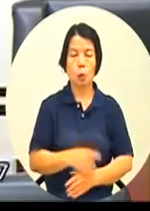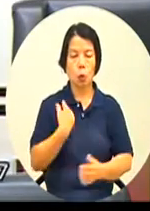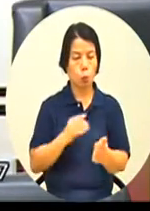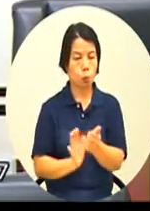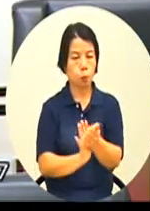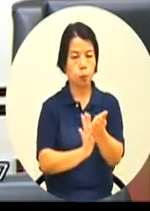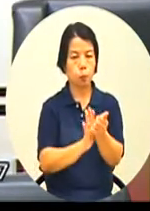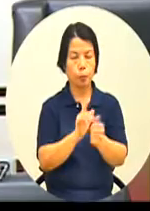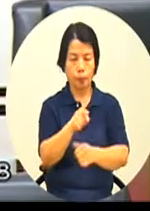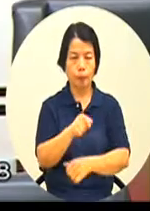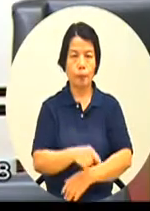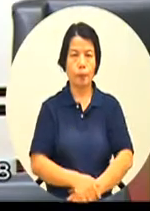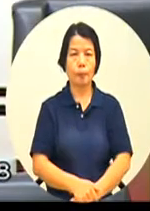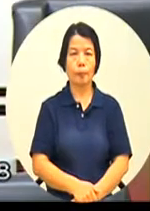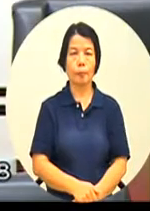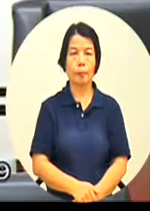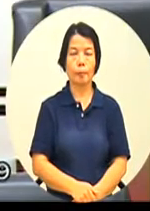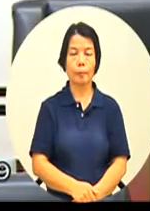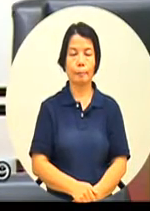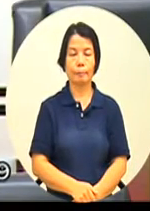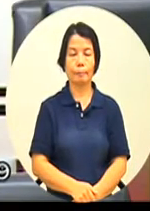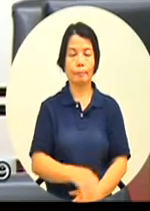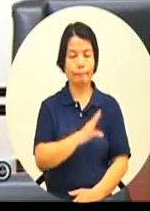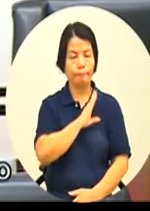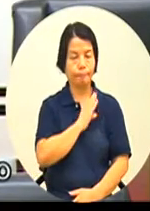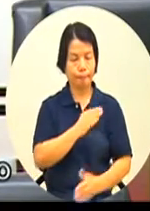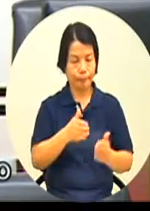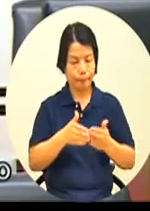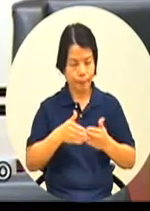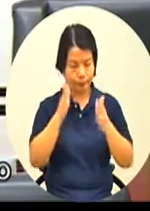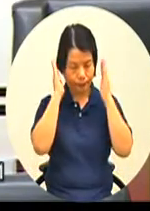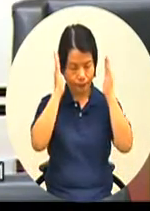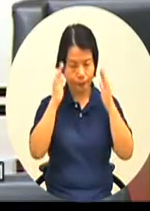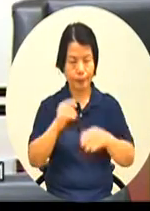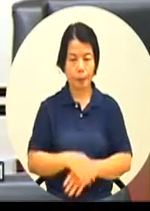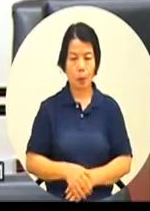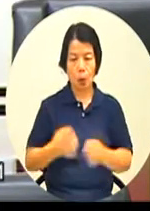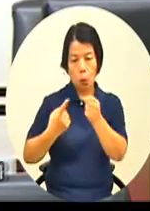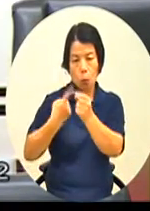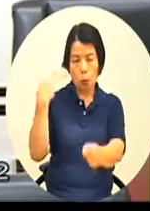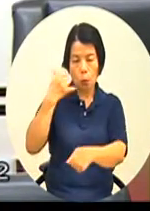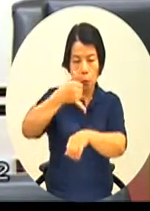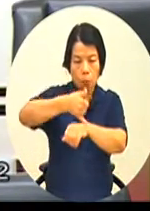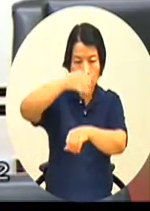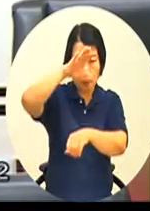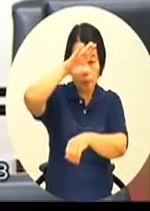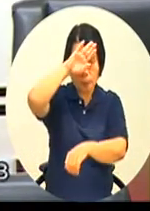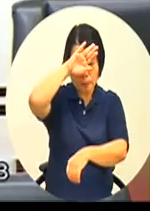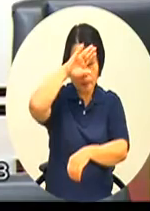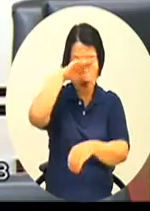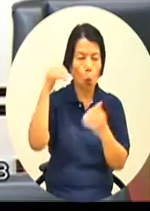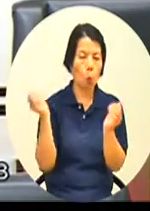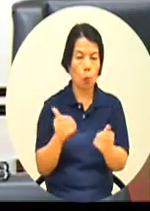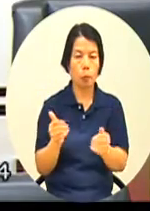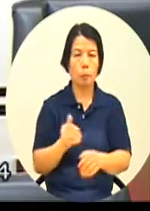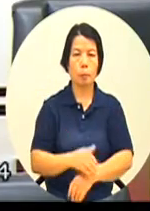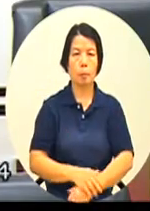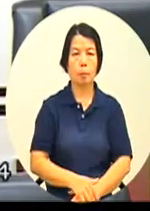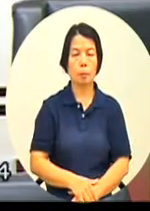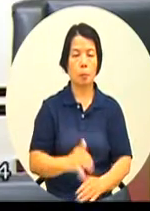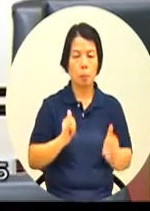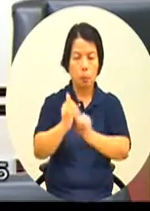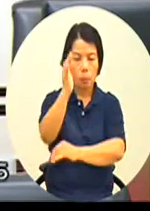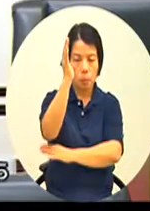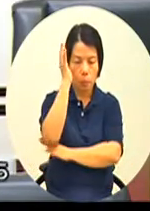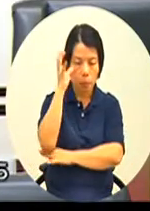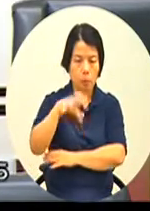哈，就是当然我们希望这个是正面，是因为我们去年的登革热的问题哈，整个民政局其